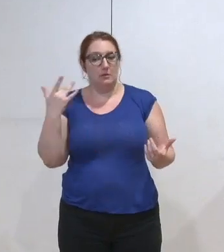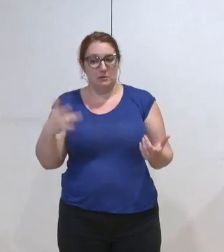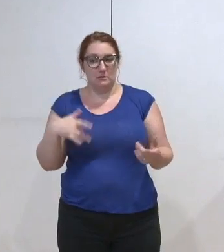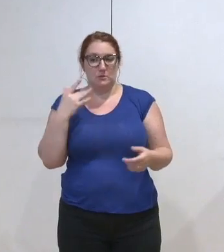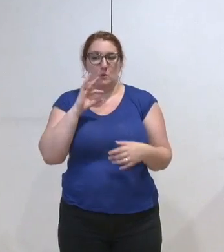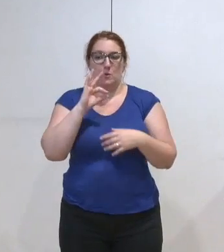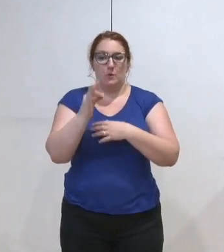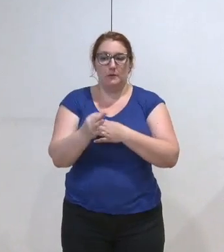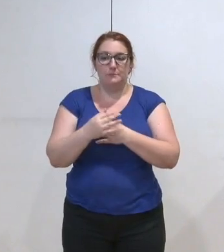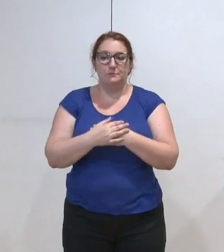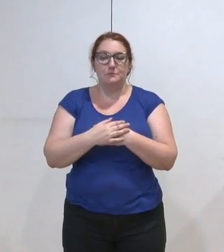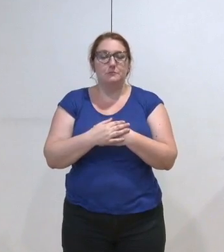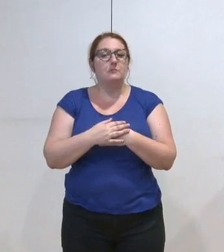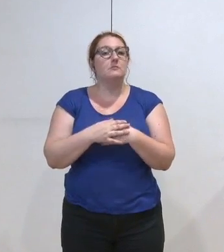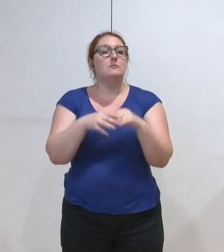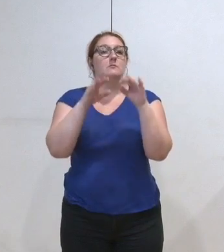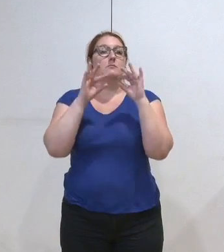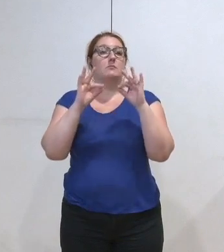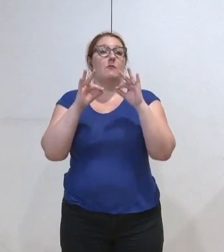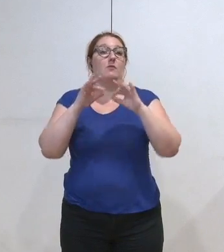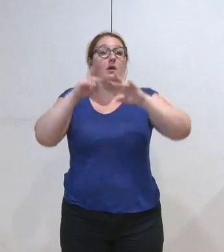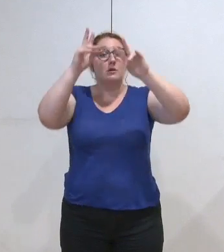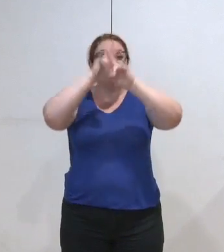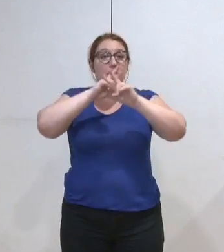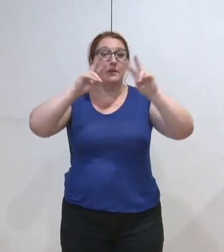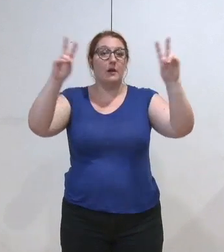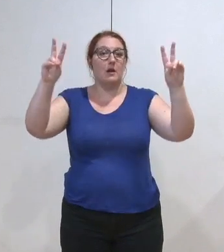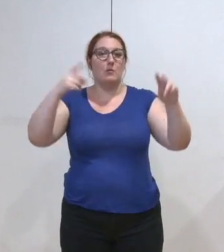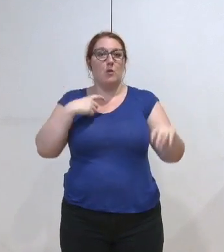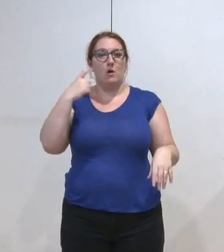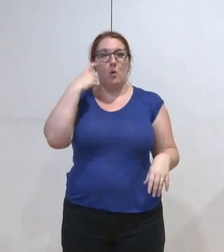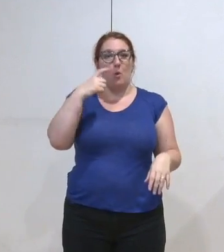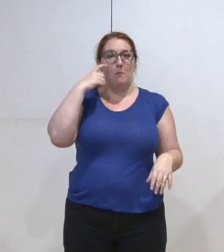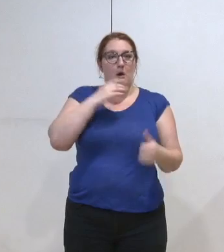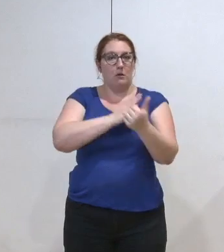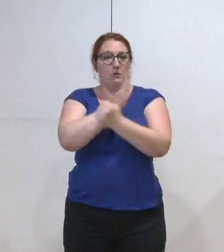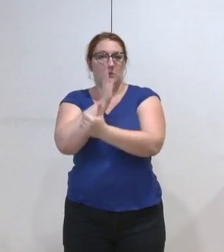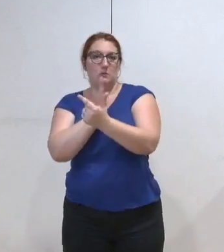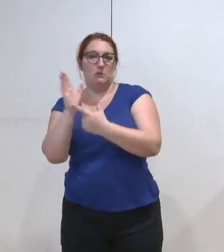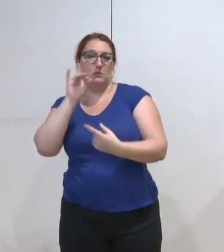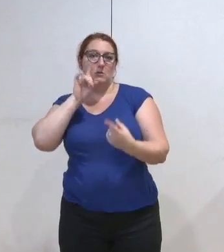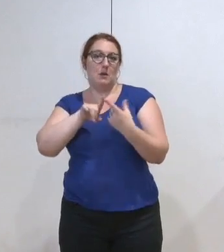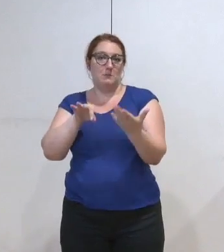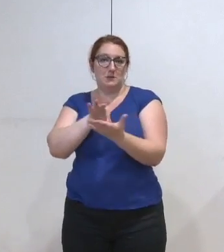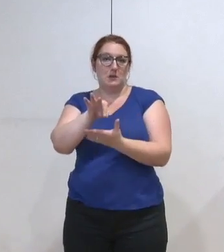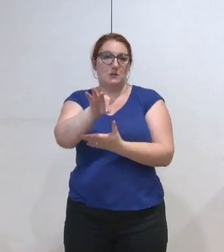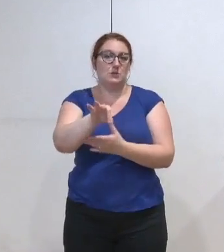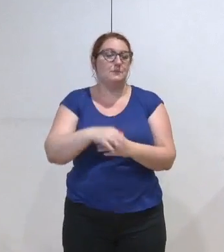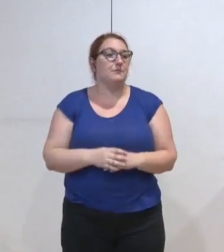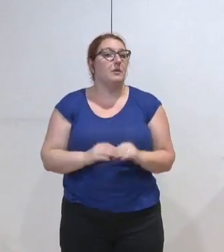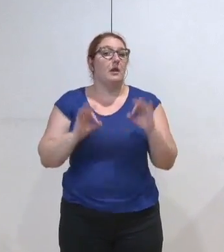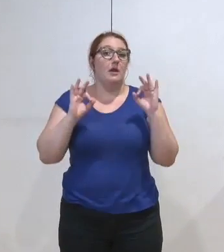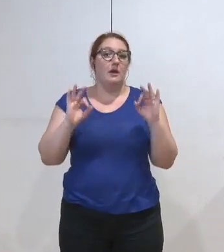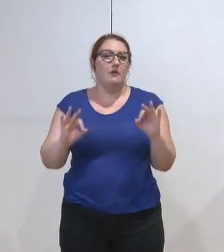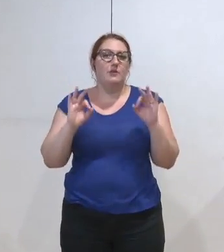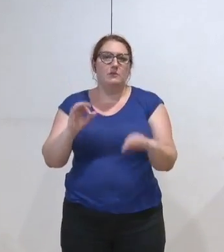intéressant d'un point de vue général je vais faire deux remarques sur le plan stratégique effectivement j'ai été frappé aussi par cette